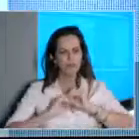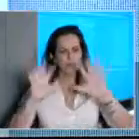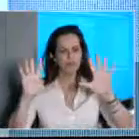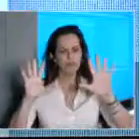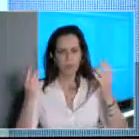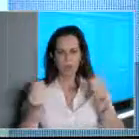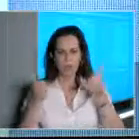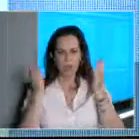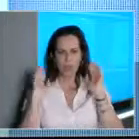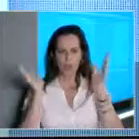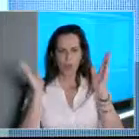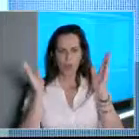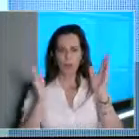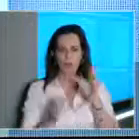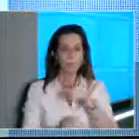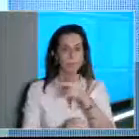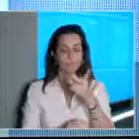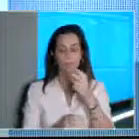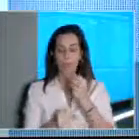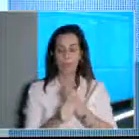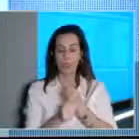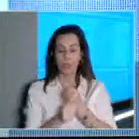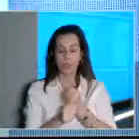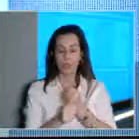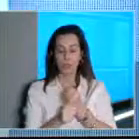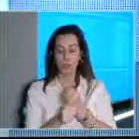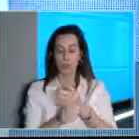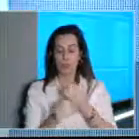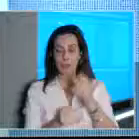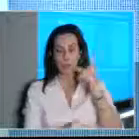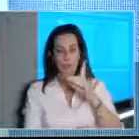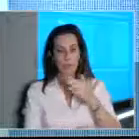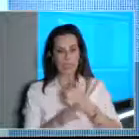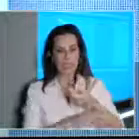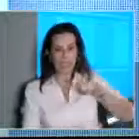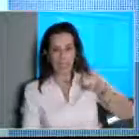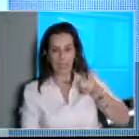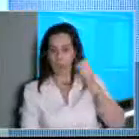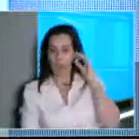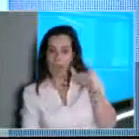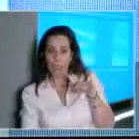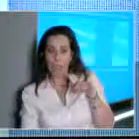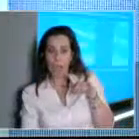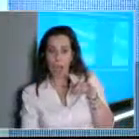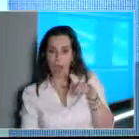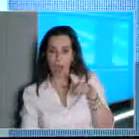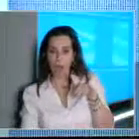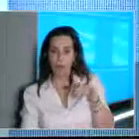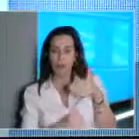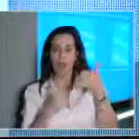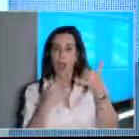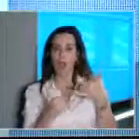המעשה המזוויע הזה. הנערים חשודים שביצעו את המעשה באיומי סכין, הילדה כרגע